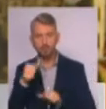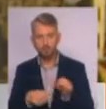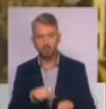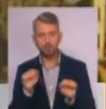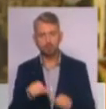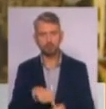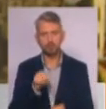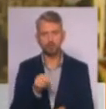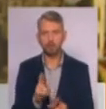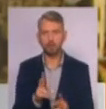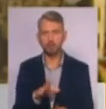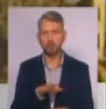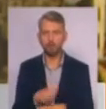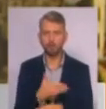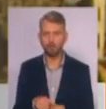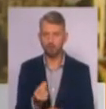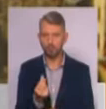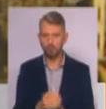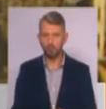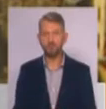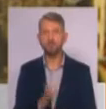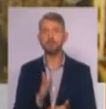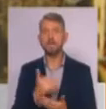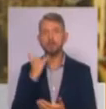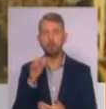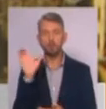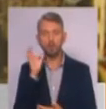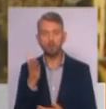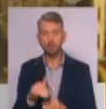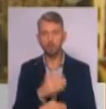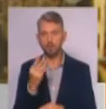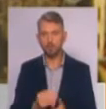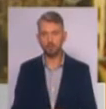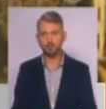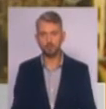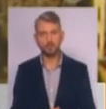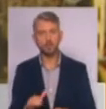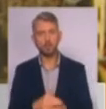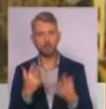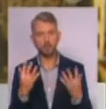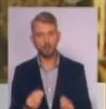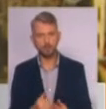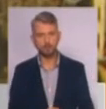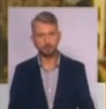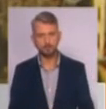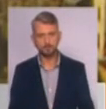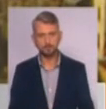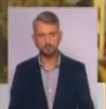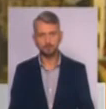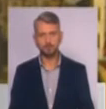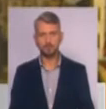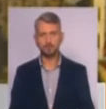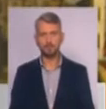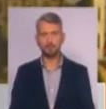зможуть відчути, яким чином були розподілені ці кошти. Є дзвінок, слухаємо вас, добрий день. Доброго дня. Добрий день. Доброго